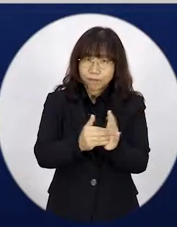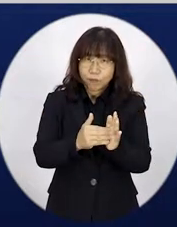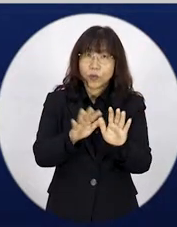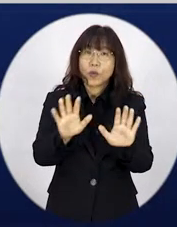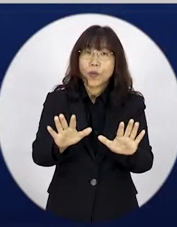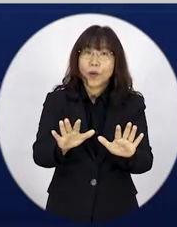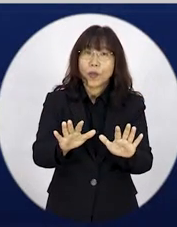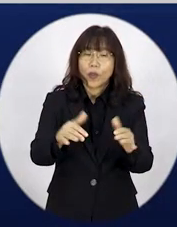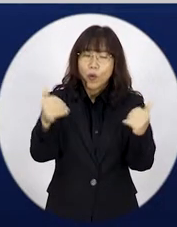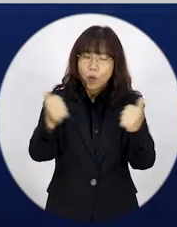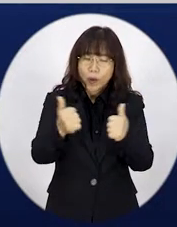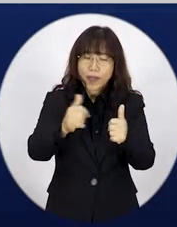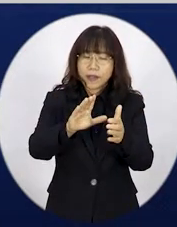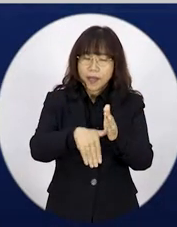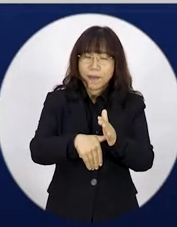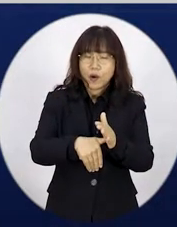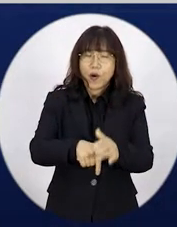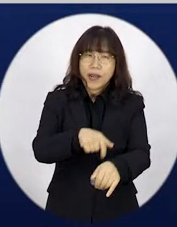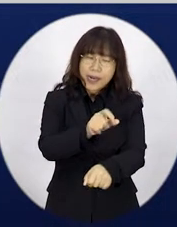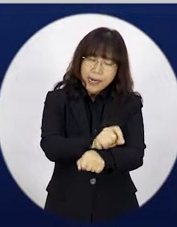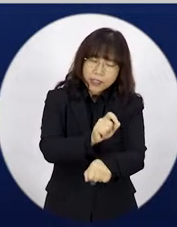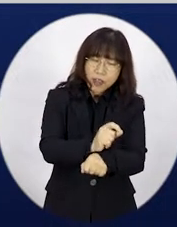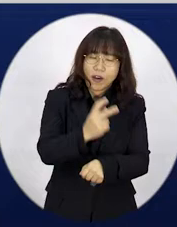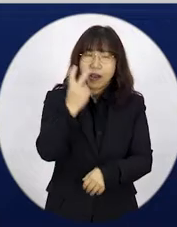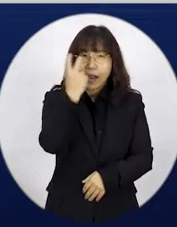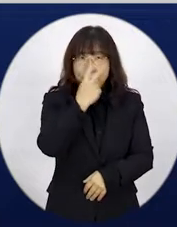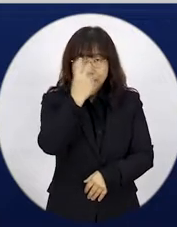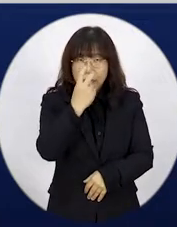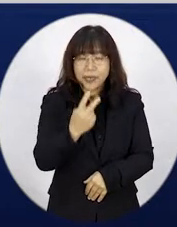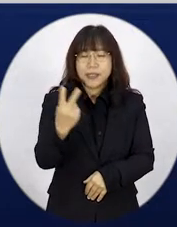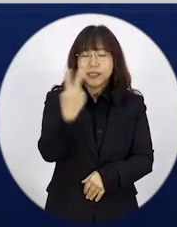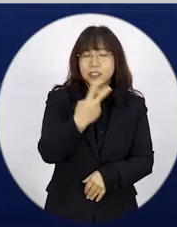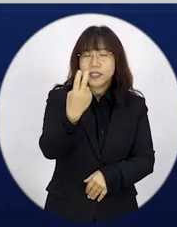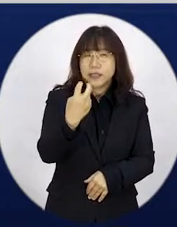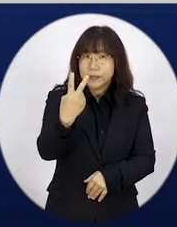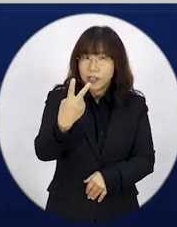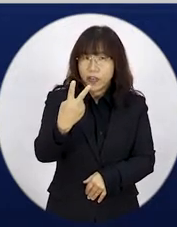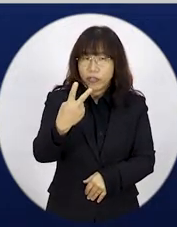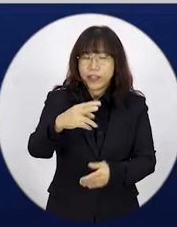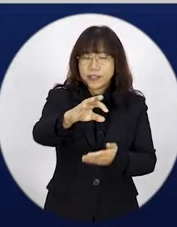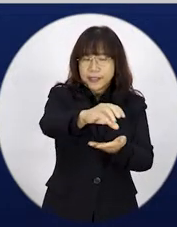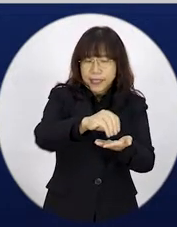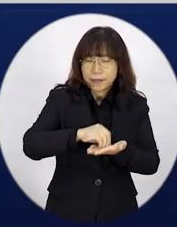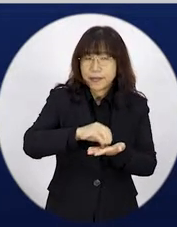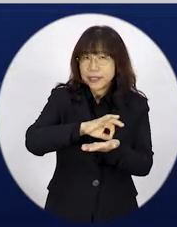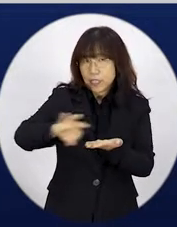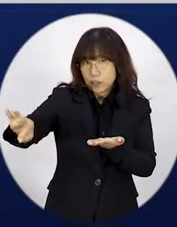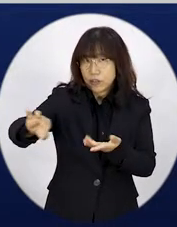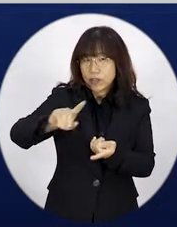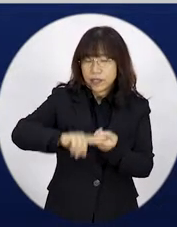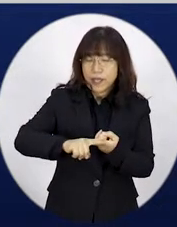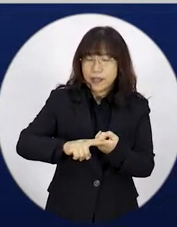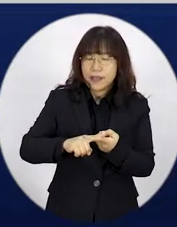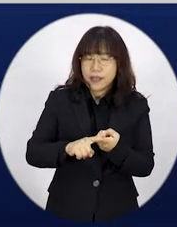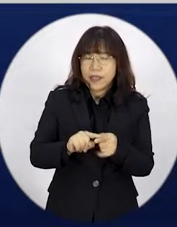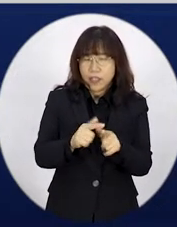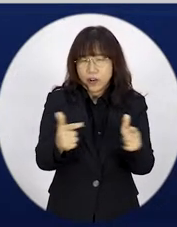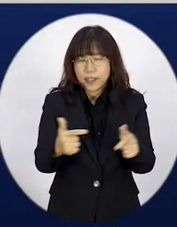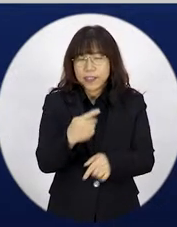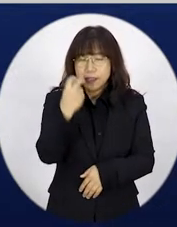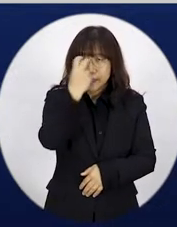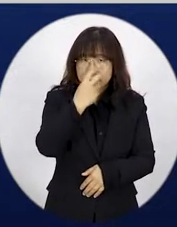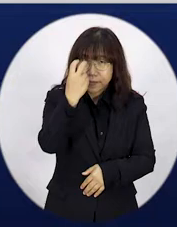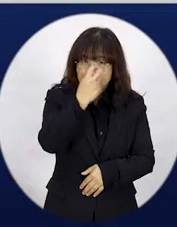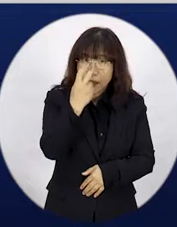이번 정례회에서는 행정사무감사를 비롯해 2022년도 제1회 세입세출 추가경정 예산안 심사 등